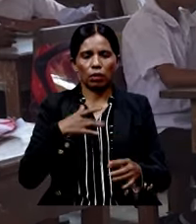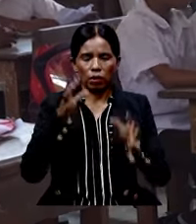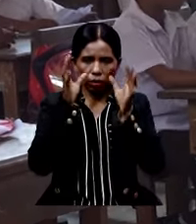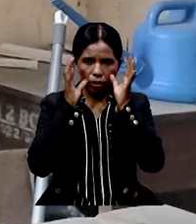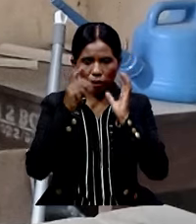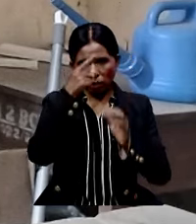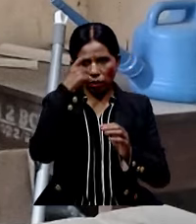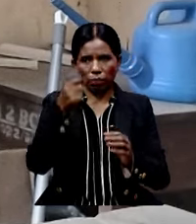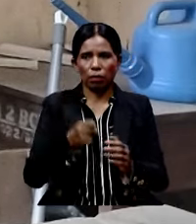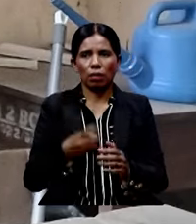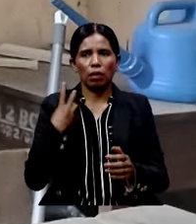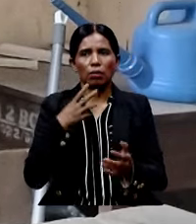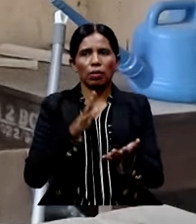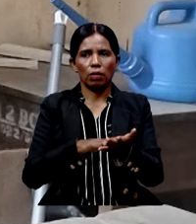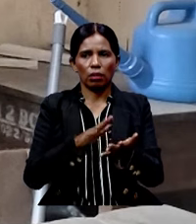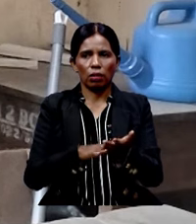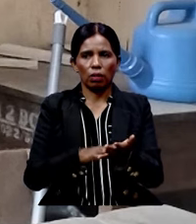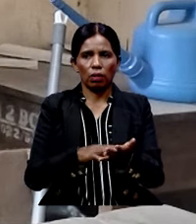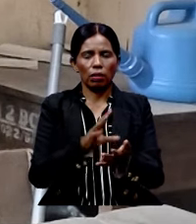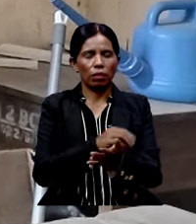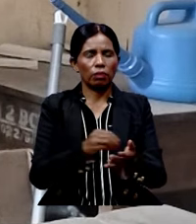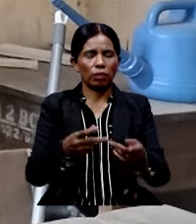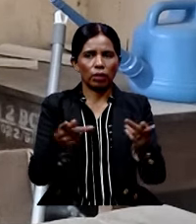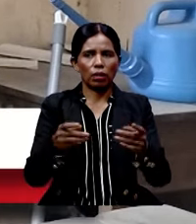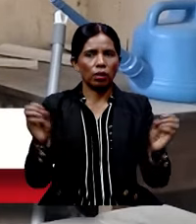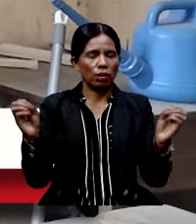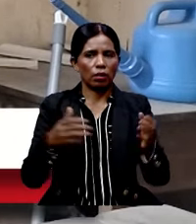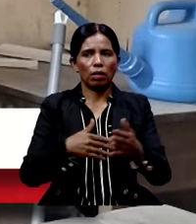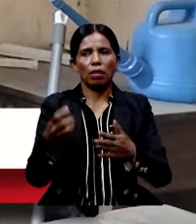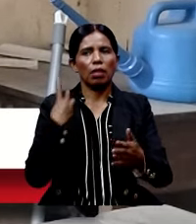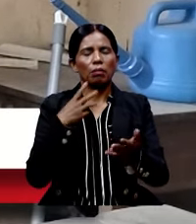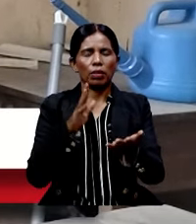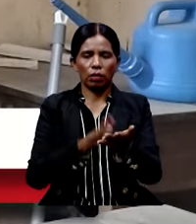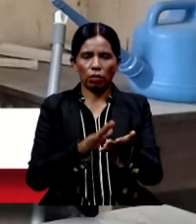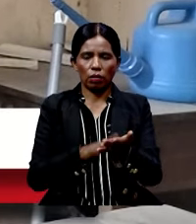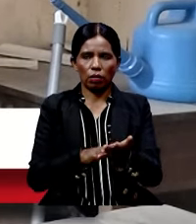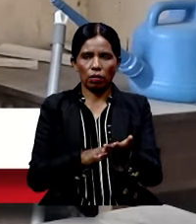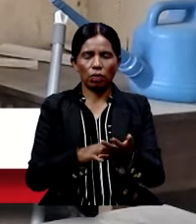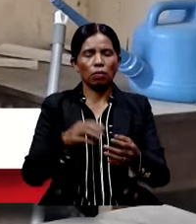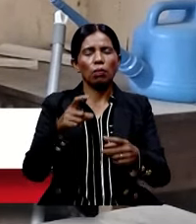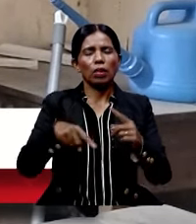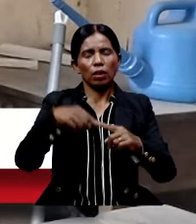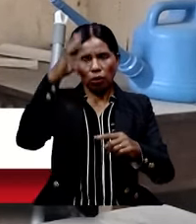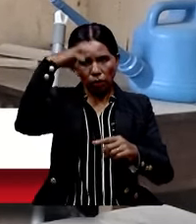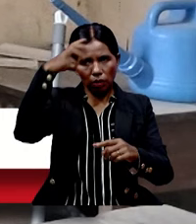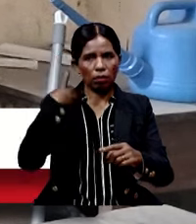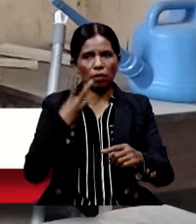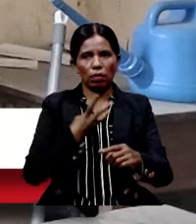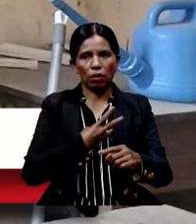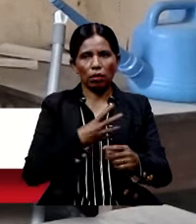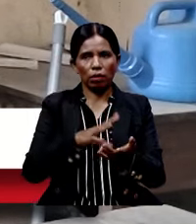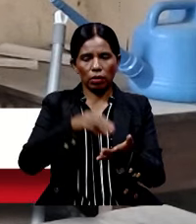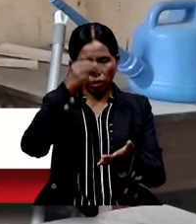tuang tambah amnya sekolahnya kondisi madun diak dalam rumah amnya sekolah banghira udang amilah halo halo